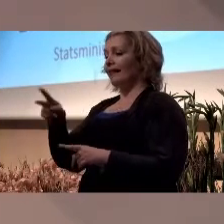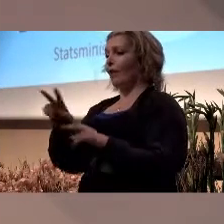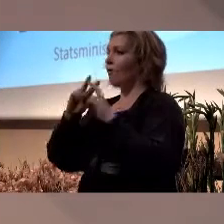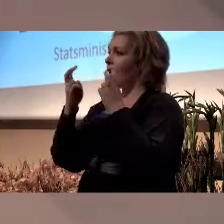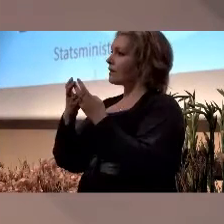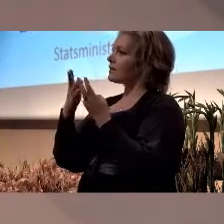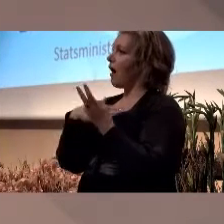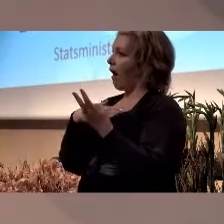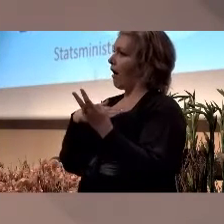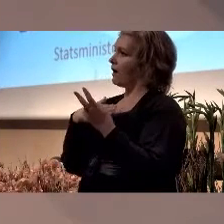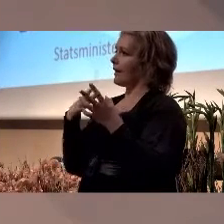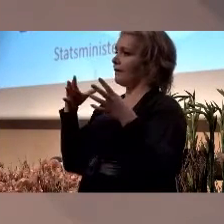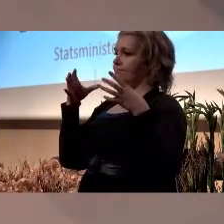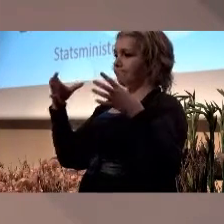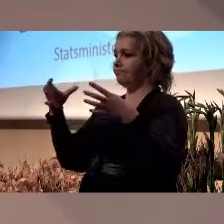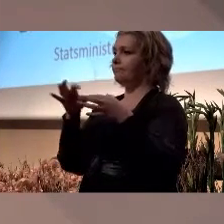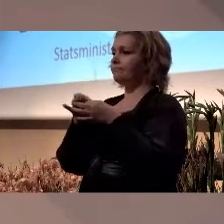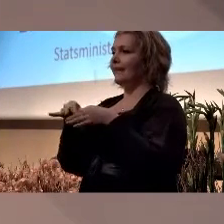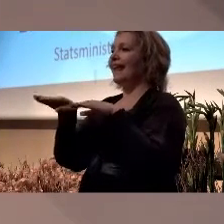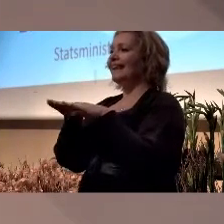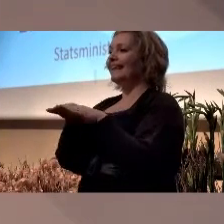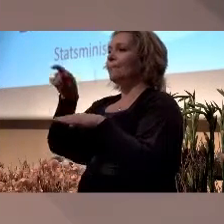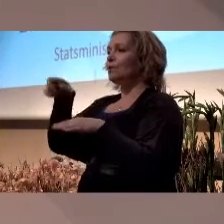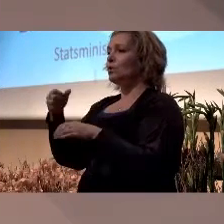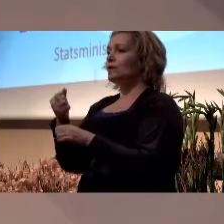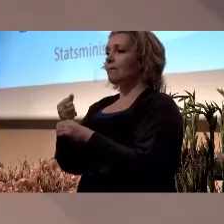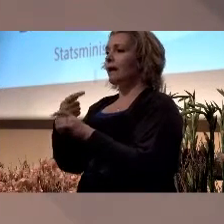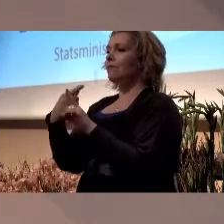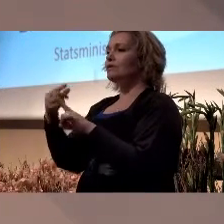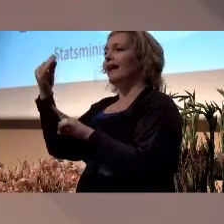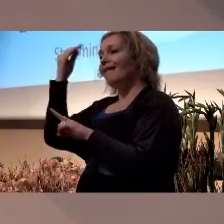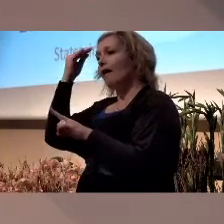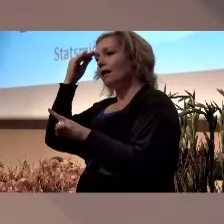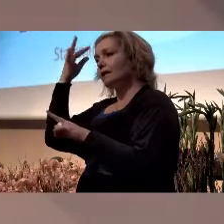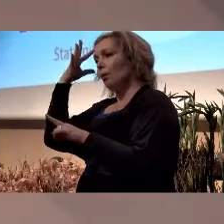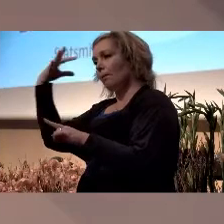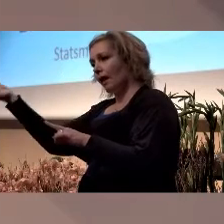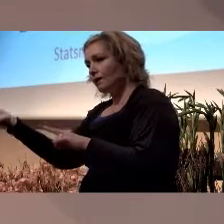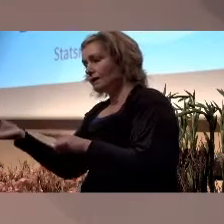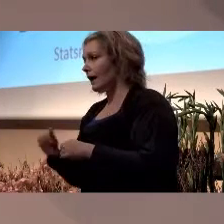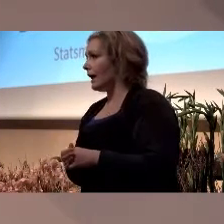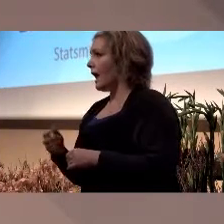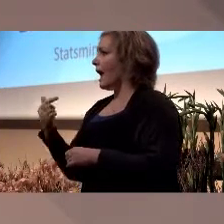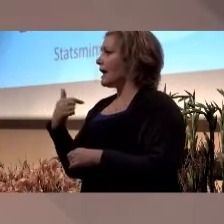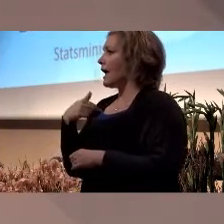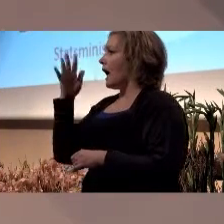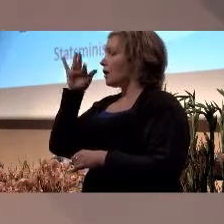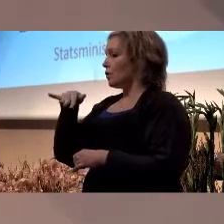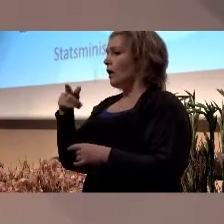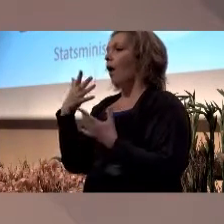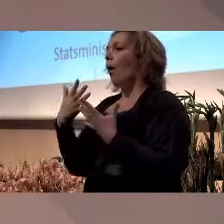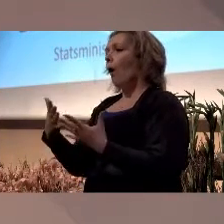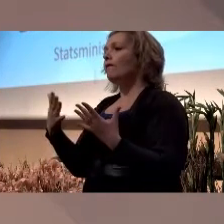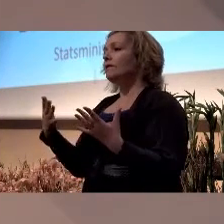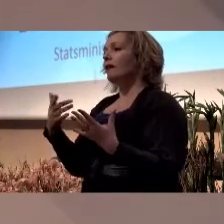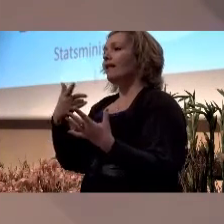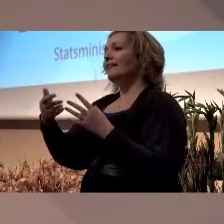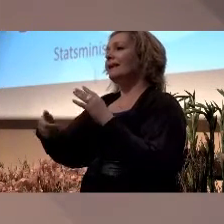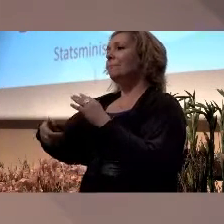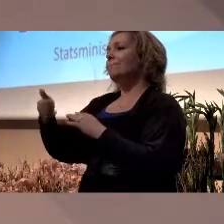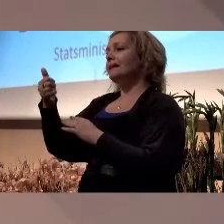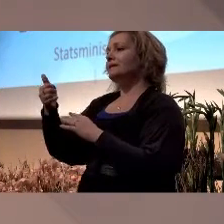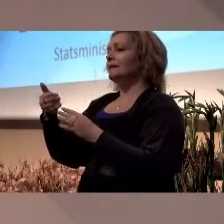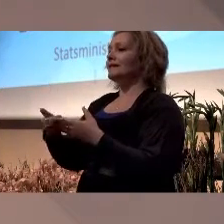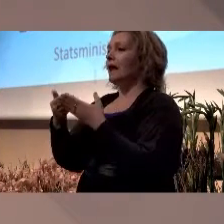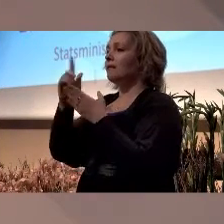konferansen også har en hel bolk om likepersonsarbeid og erfaringskompetanse. Jeg tror nemlig ofte at den beste